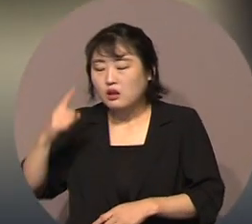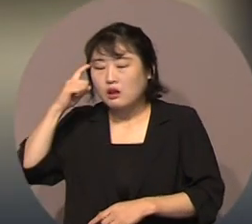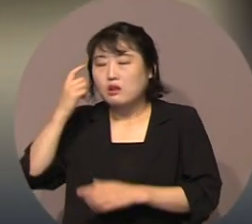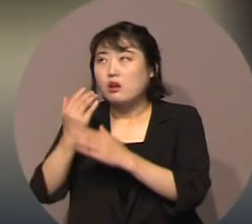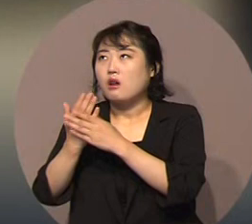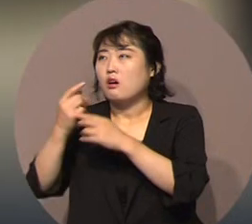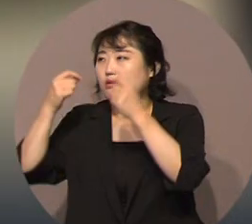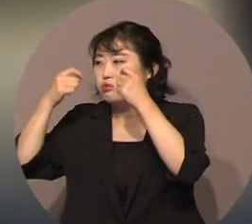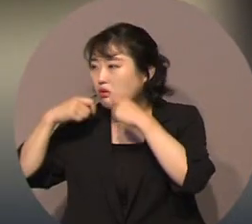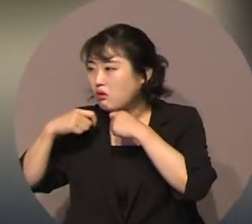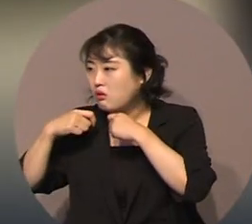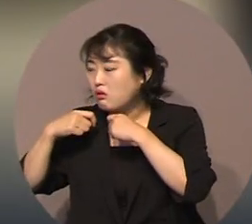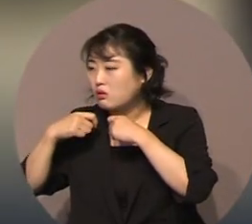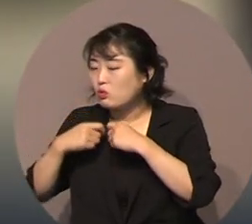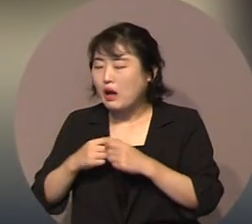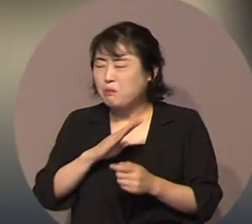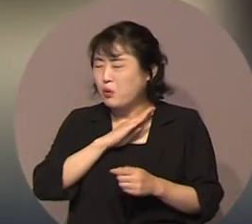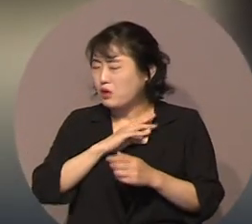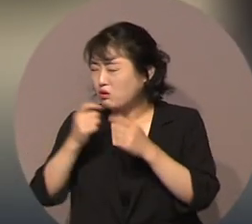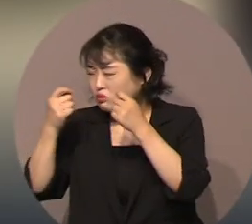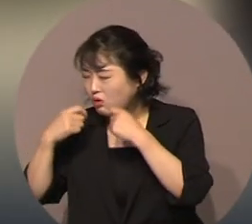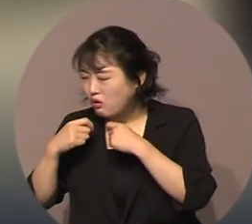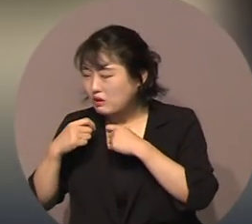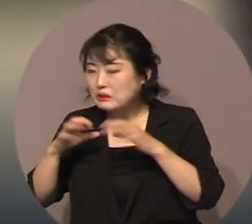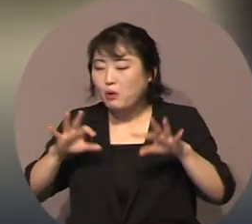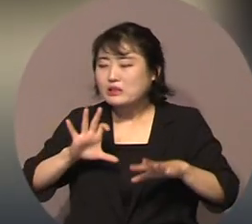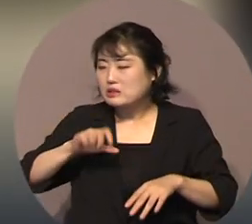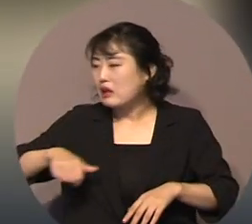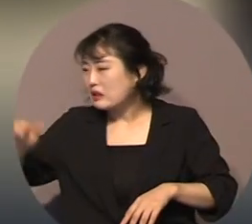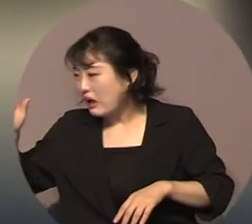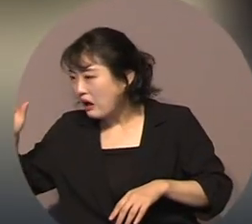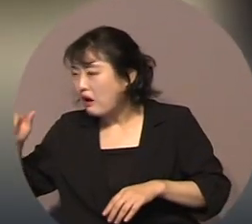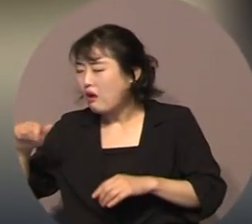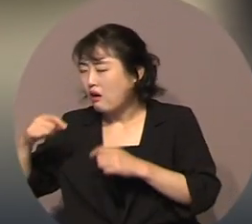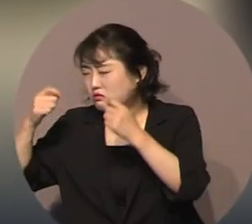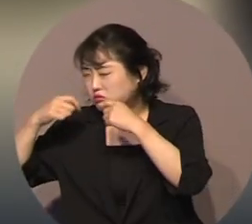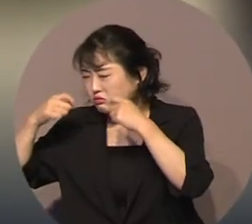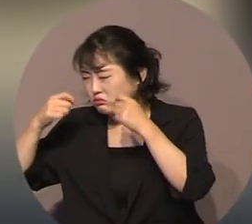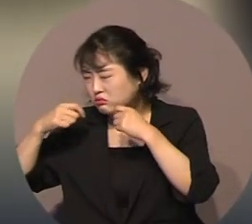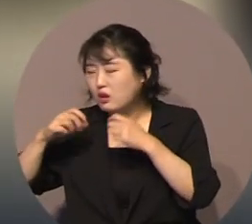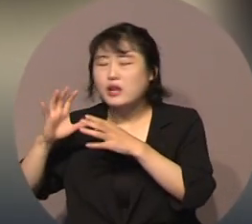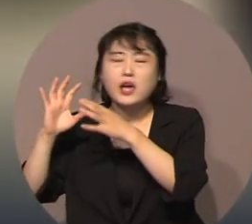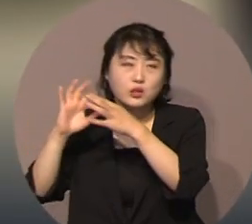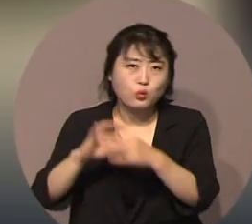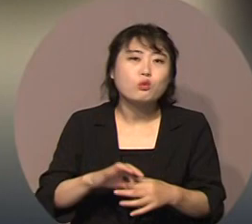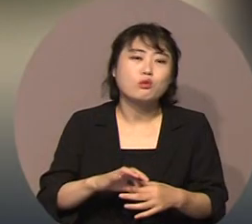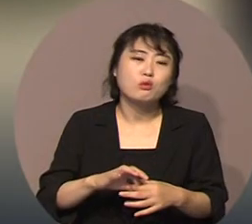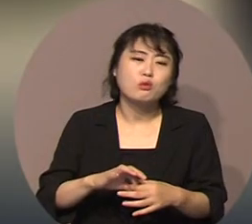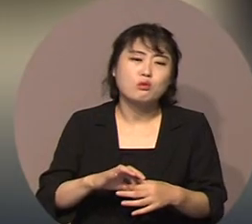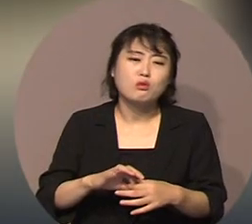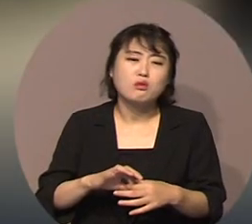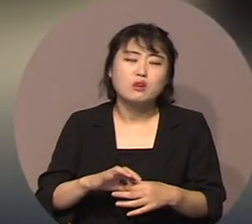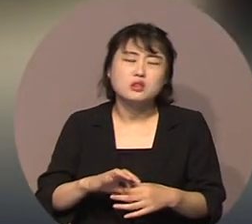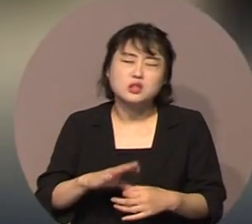했고 뒤돌아서 울기도 하고 잠깐 화장실 간다고 하고 울기도 하고 그냥 진짜